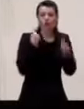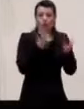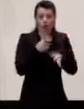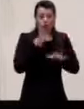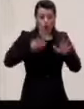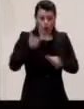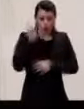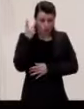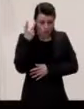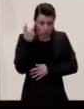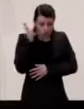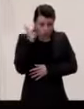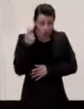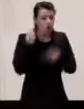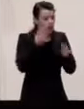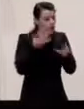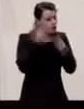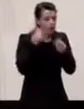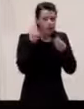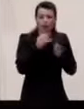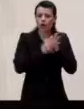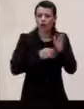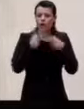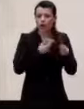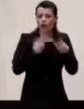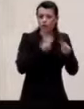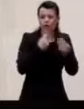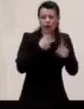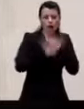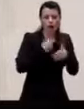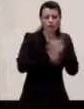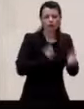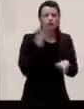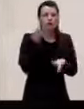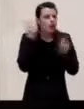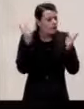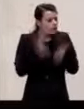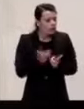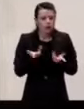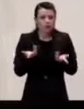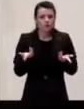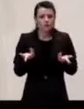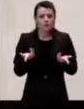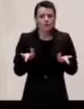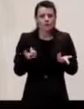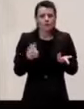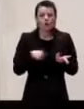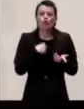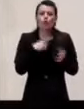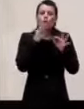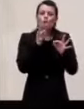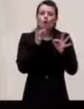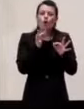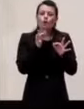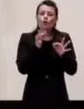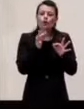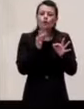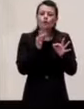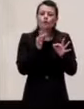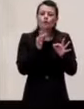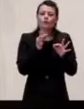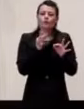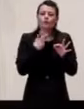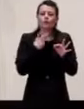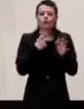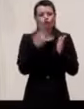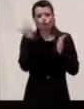in continuazione. Certo, ci sono, anzi, diamo delle indicazioni, guardi, su che tipo, sia dove c'è